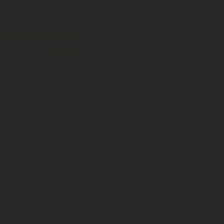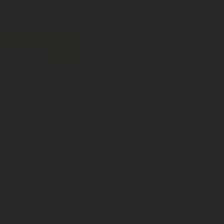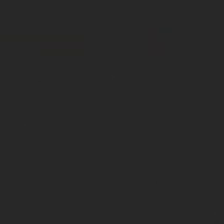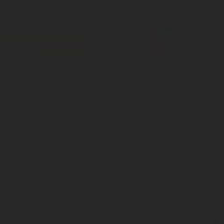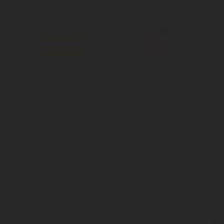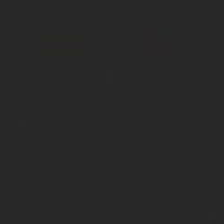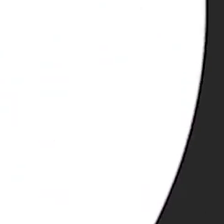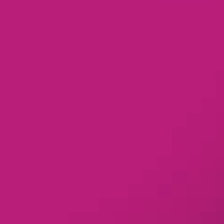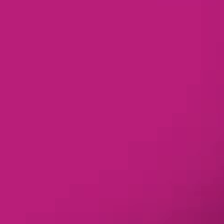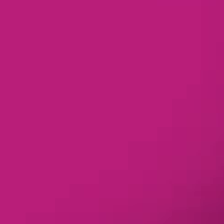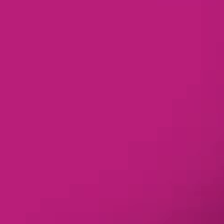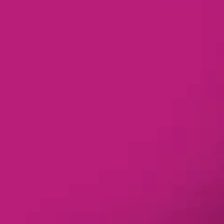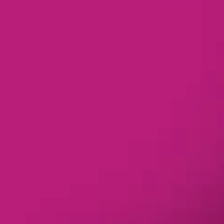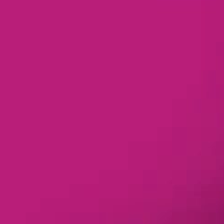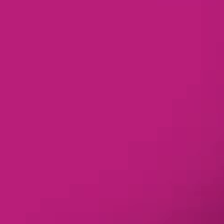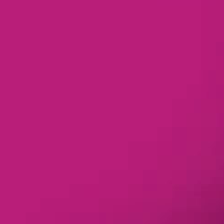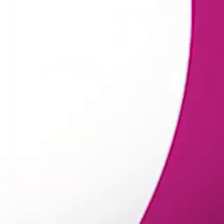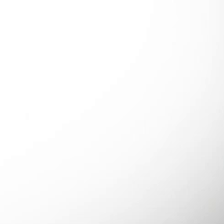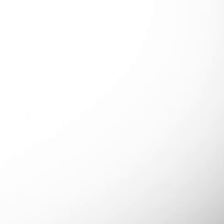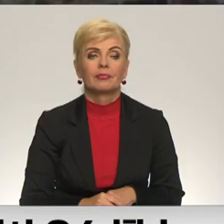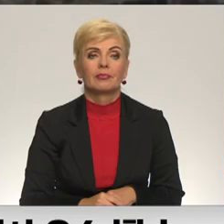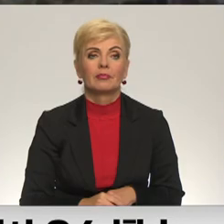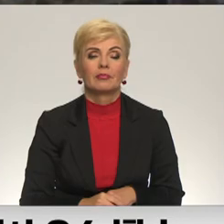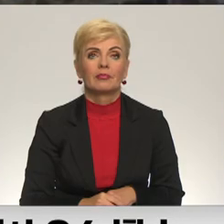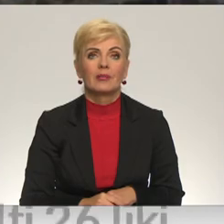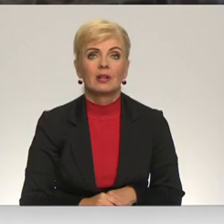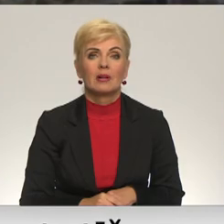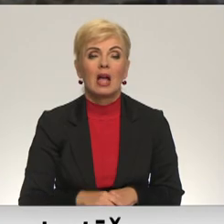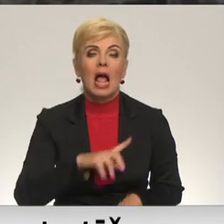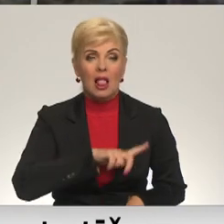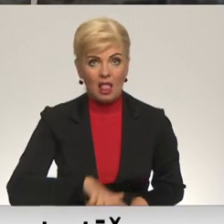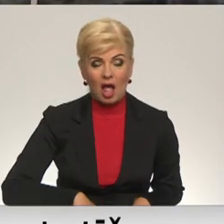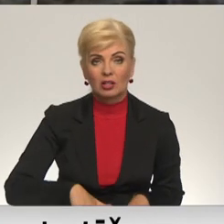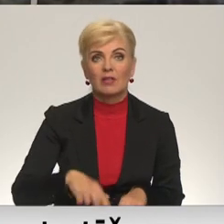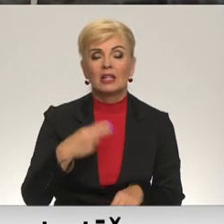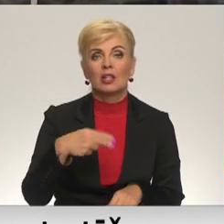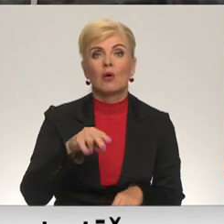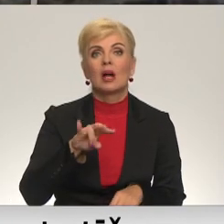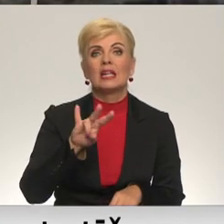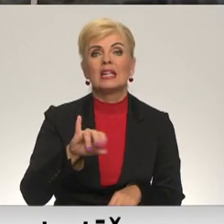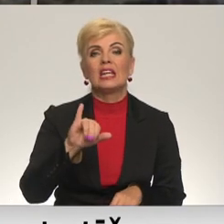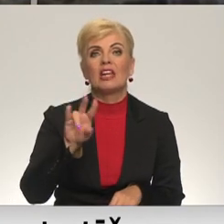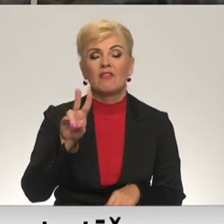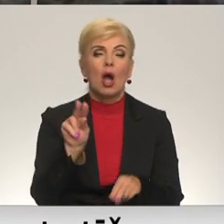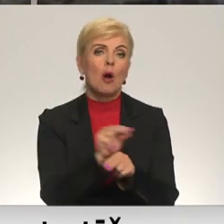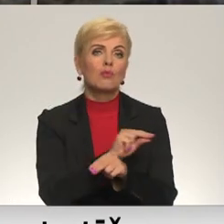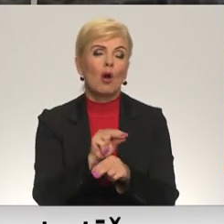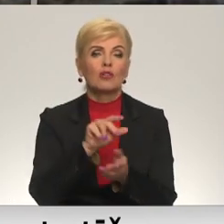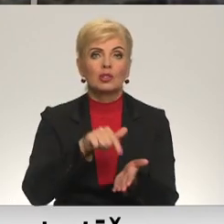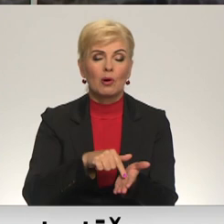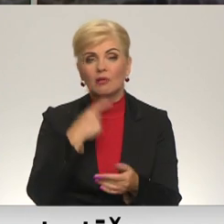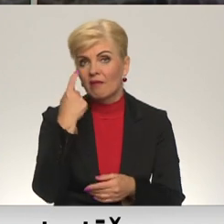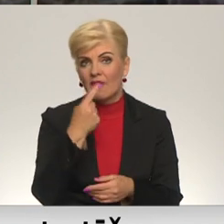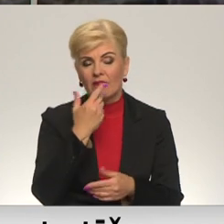Re, viss ēters ir te! Latvijā ir 20 HIV profilakses punktu, taču neviena no tiem nav